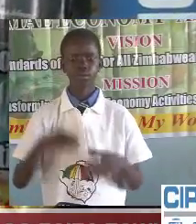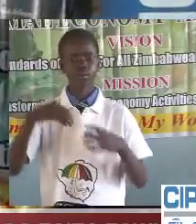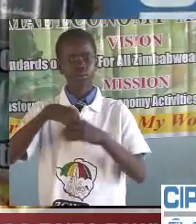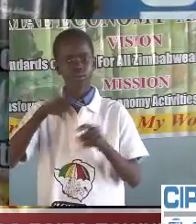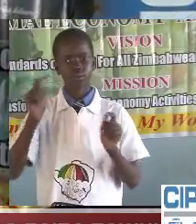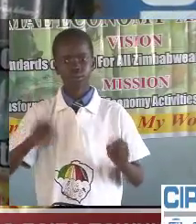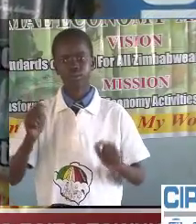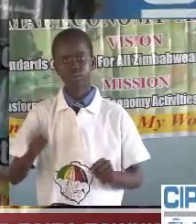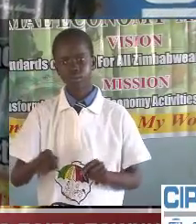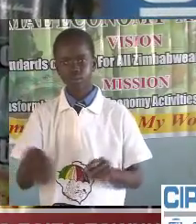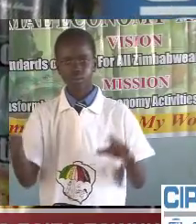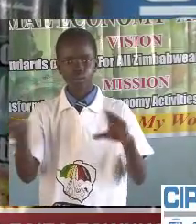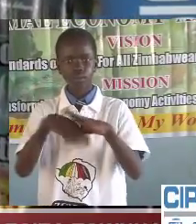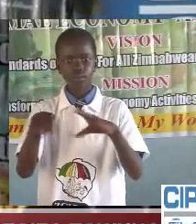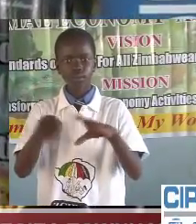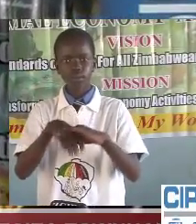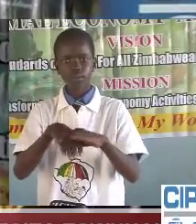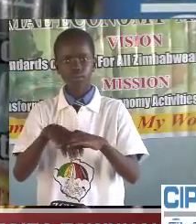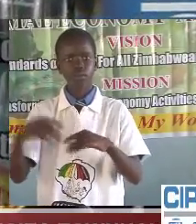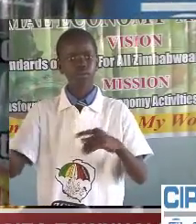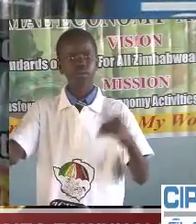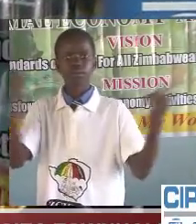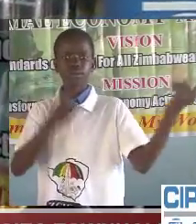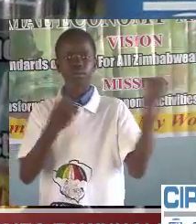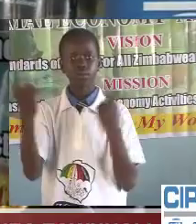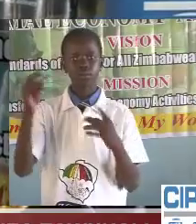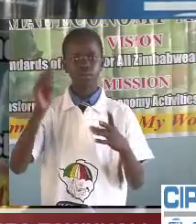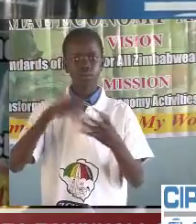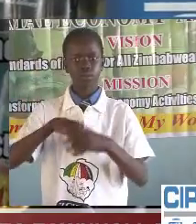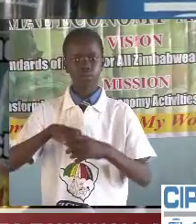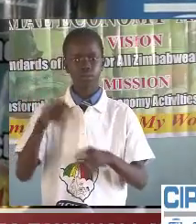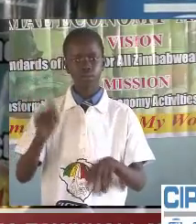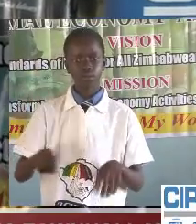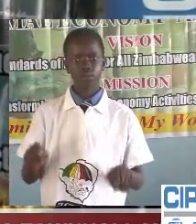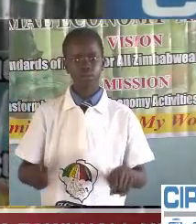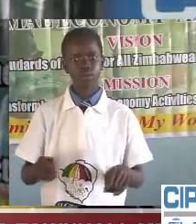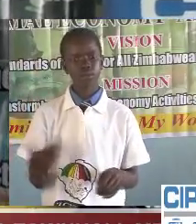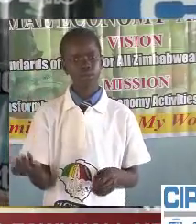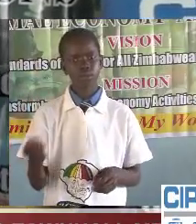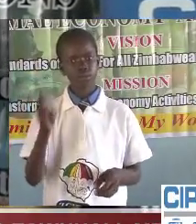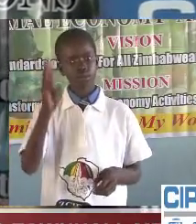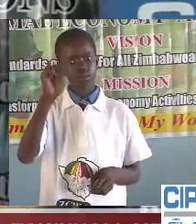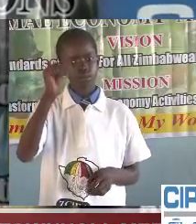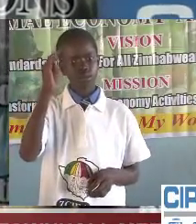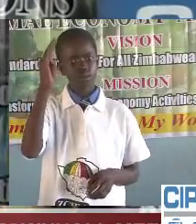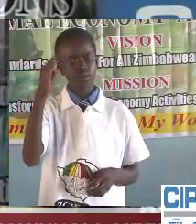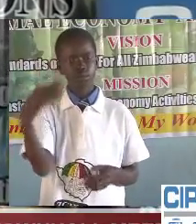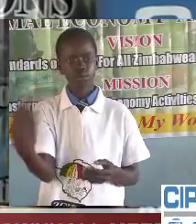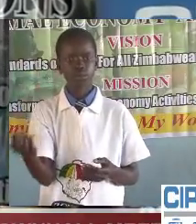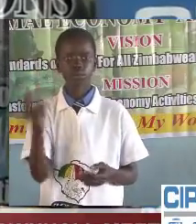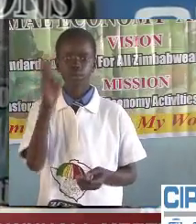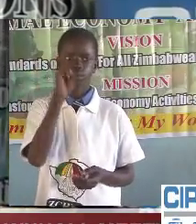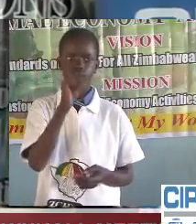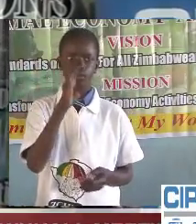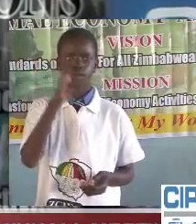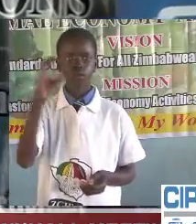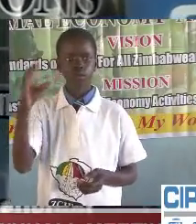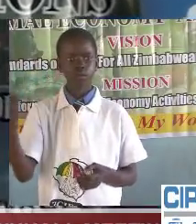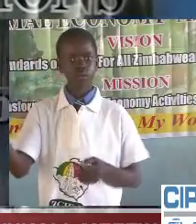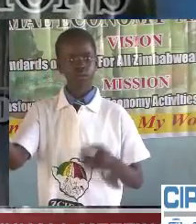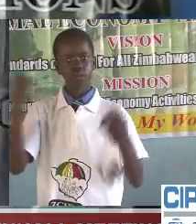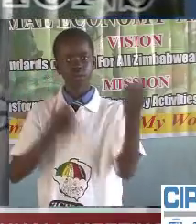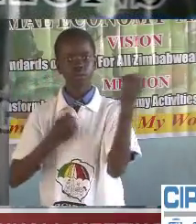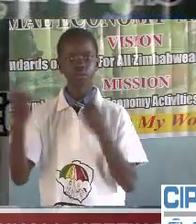paprogram iri kuitwa yekuti ma-aspiring candidates, ma-MP, ma-councillor nevanhu vari mu-informal sector